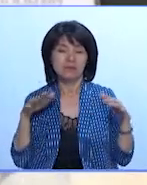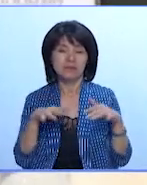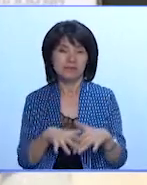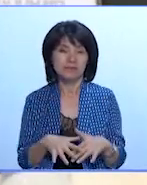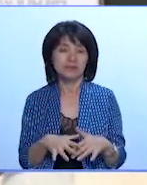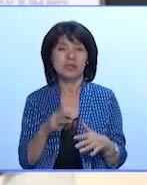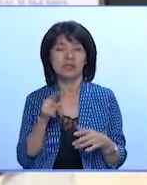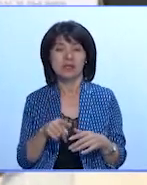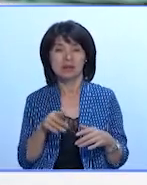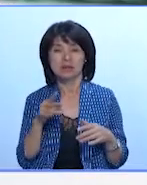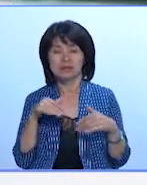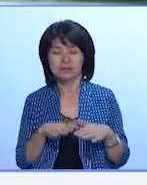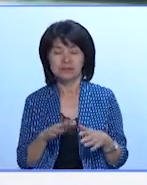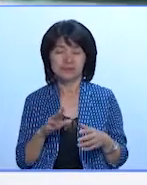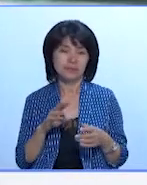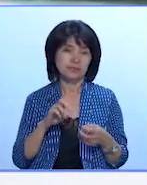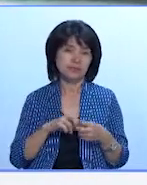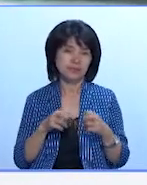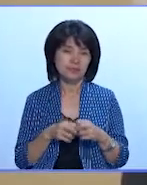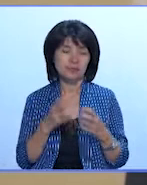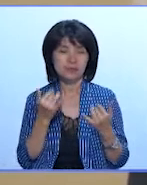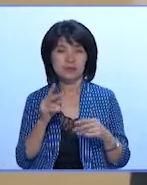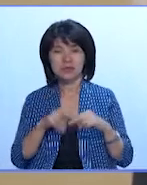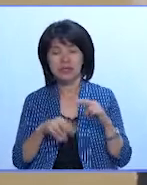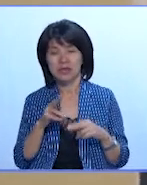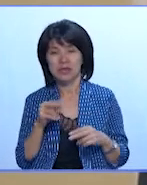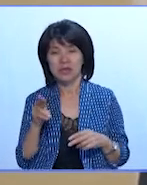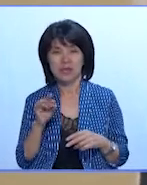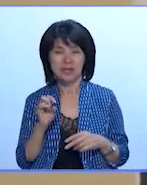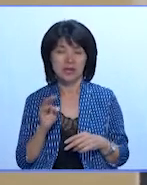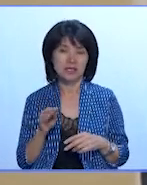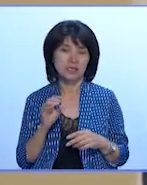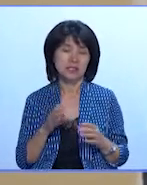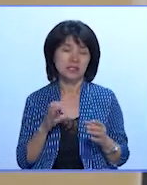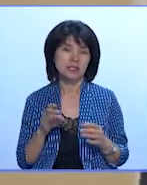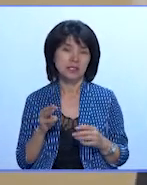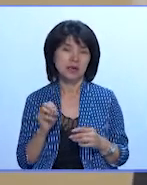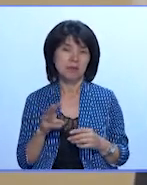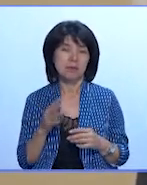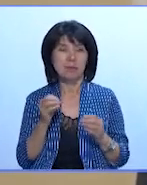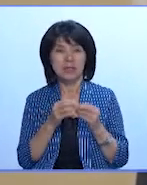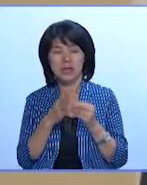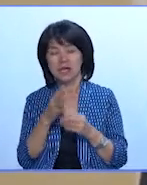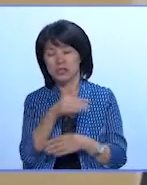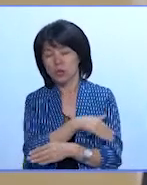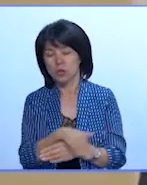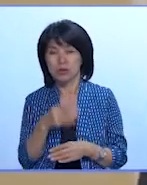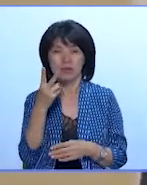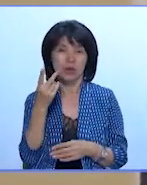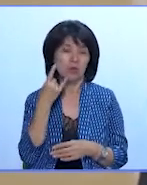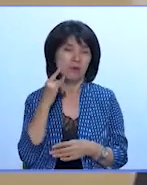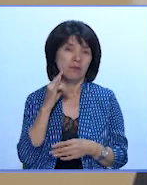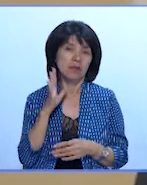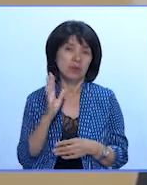решить проблему здесь строят дренажную систему где-то около 15 улиц 2 по удара они от этих домов